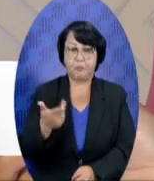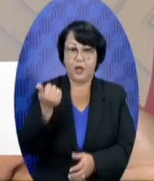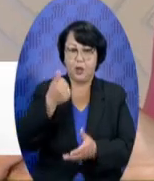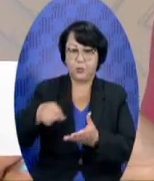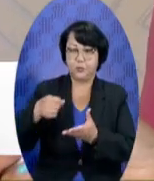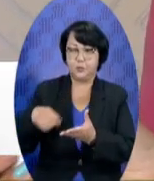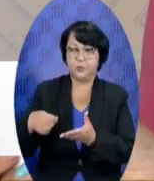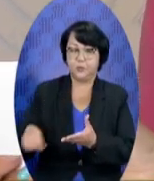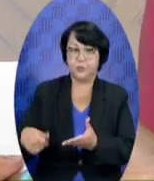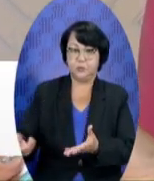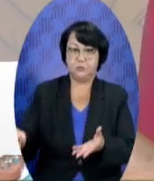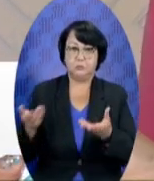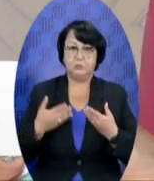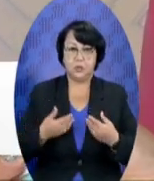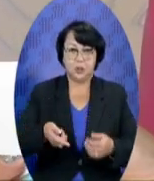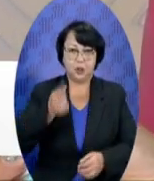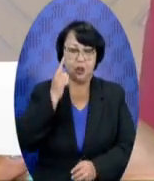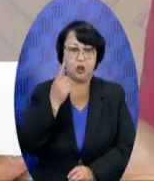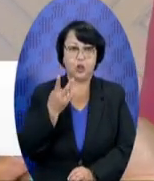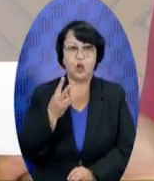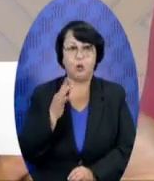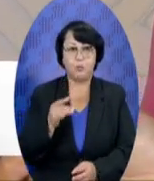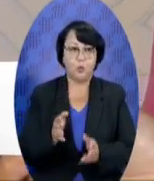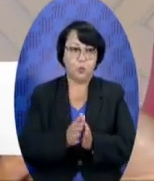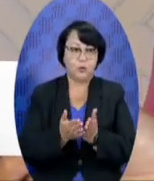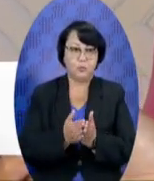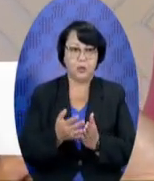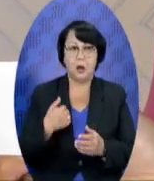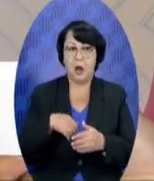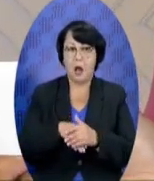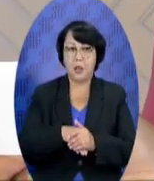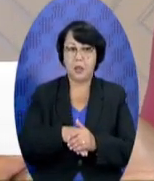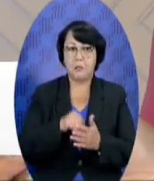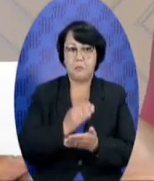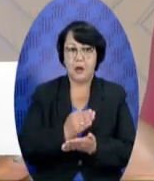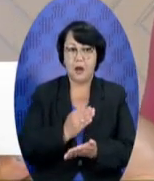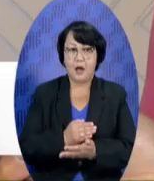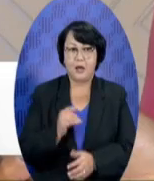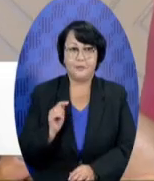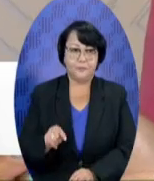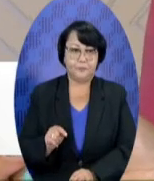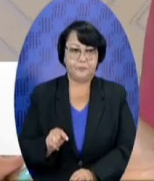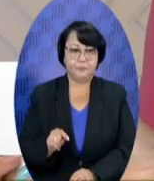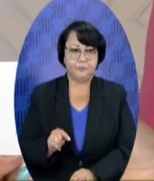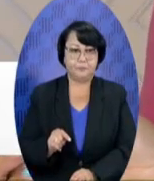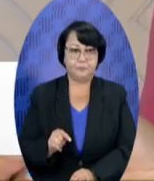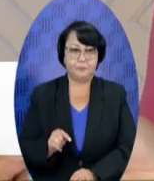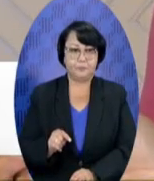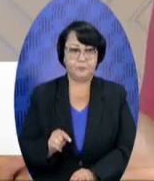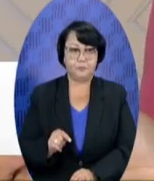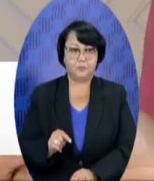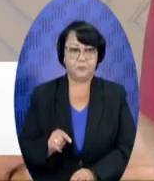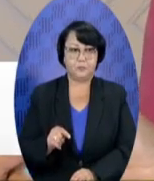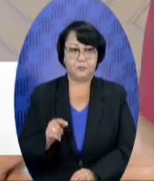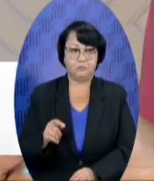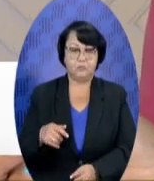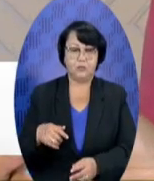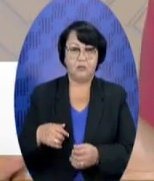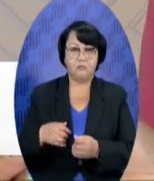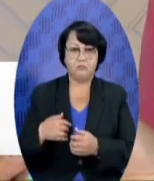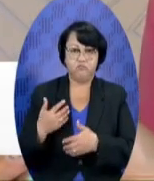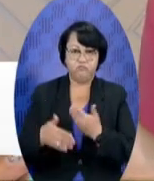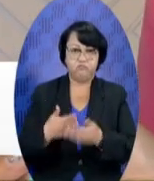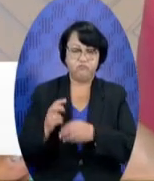үсэгтэй. Одоо нэг номерийн үнэлэхийг би хадгалж явдаг. Бас тэрийгээ бас энэ бүхэг бас аваад